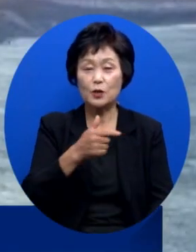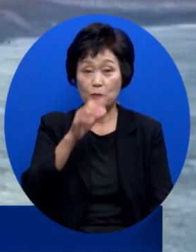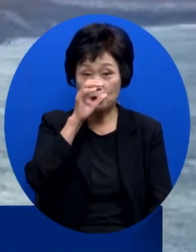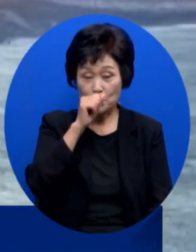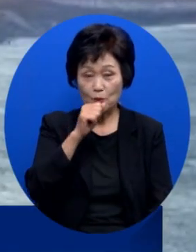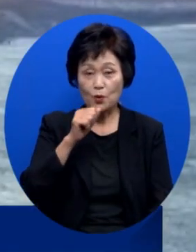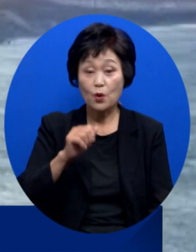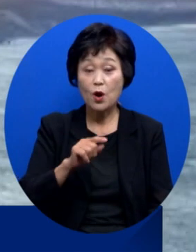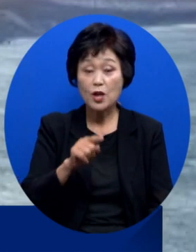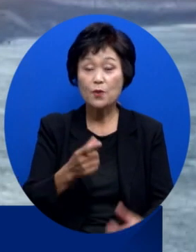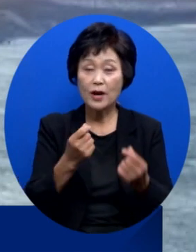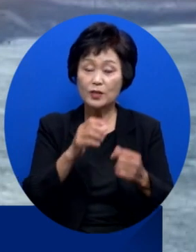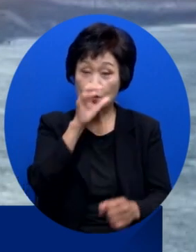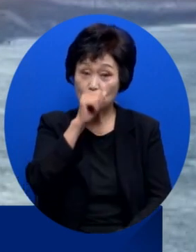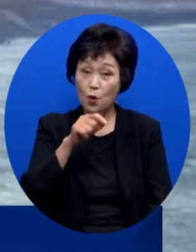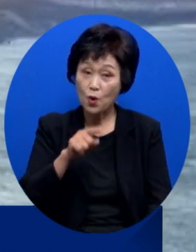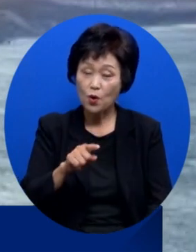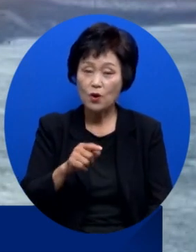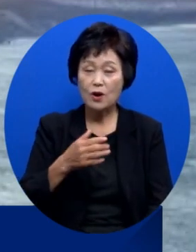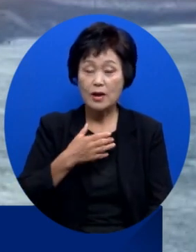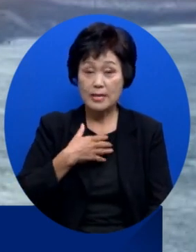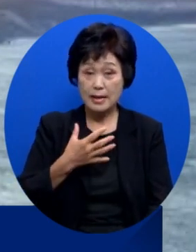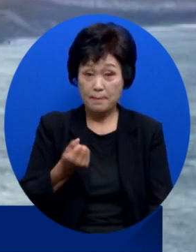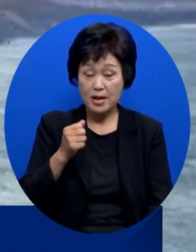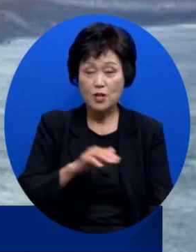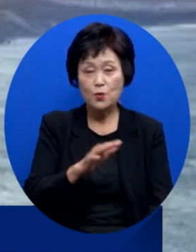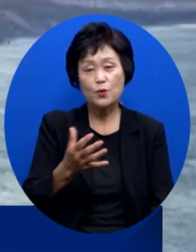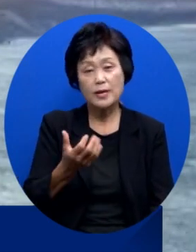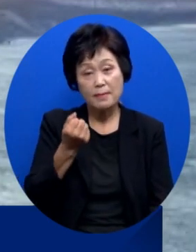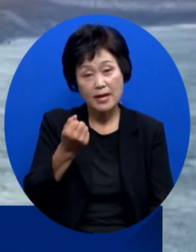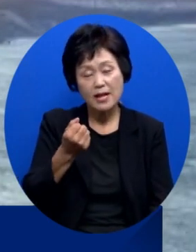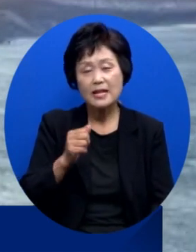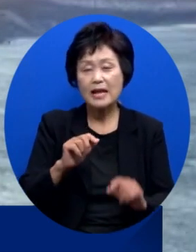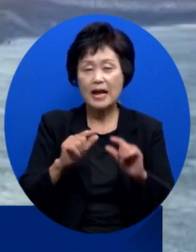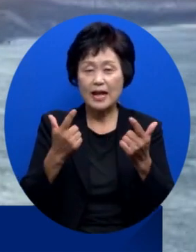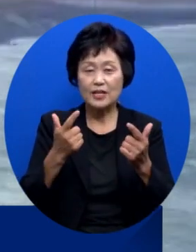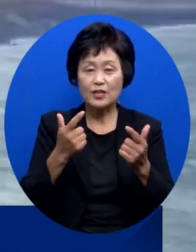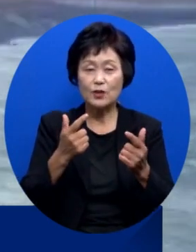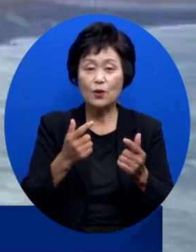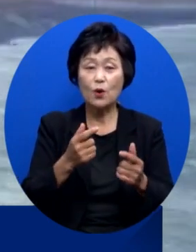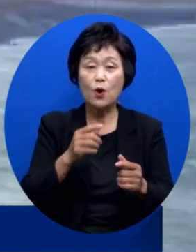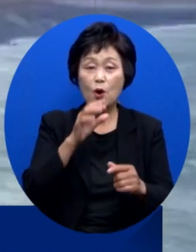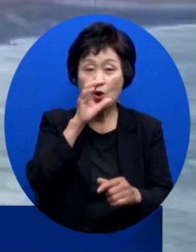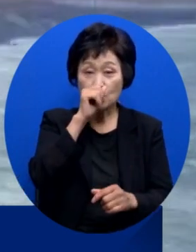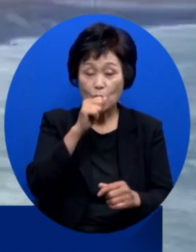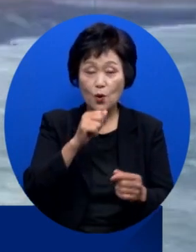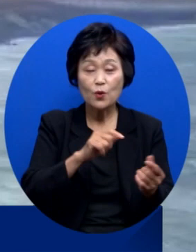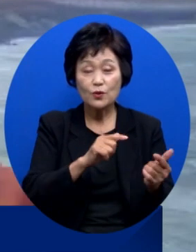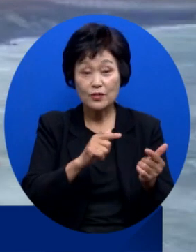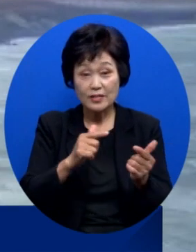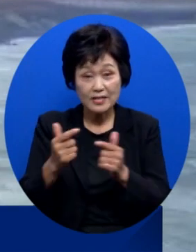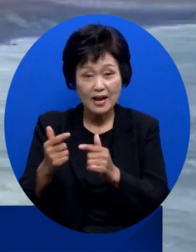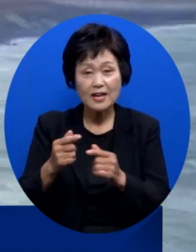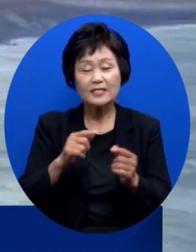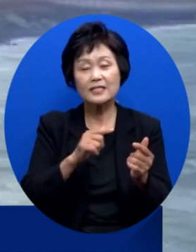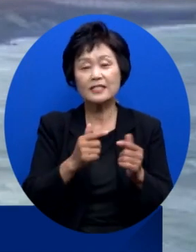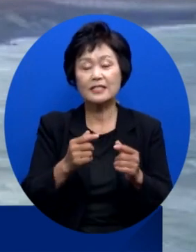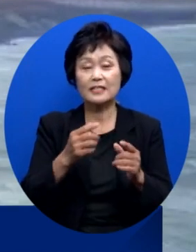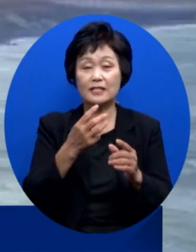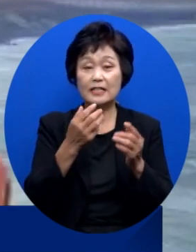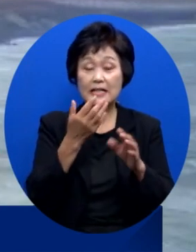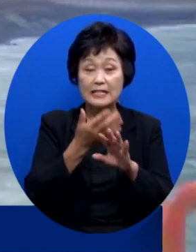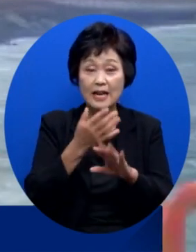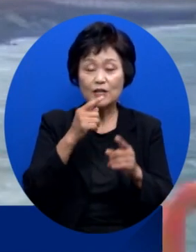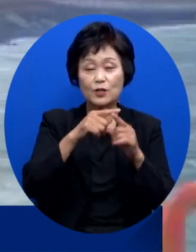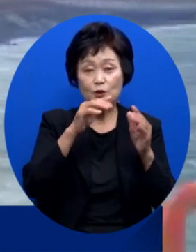아니라 이제 교회의 반응들이 조금 좋았던 그런 콘텐츠들을 모아서 공유를 한다면